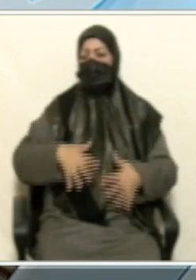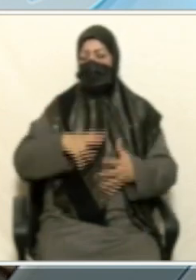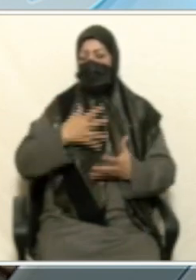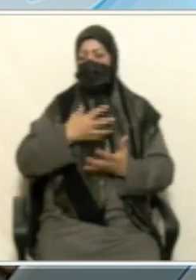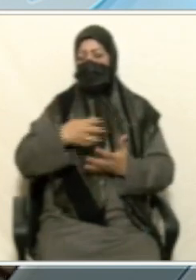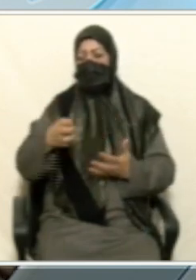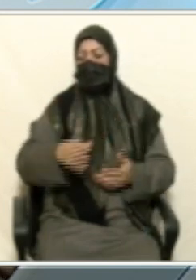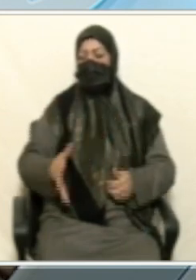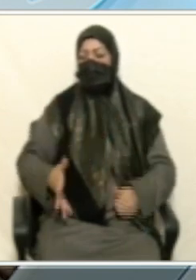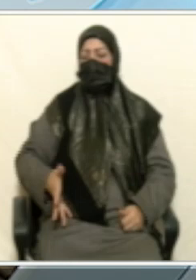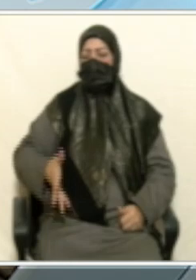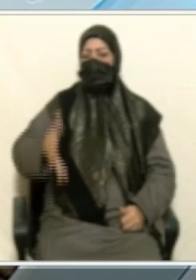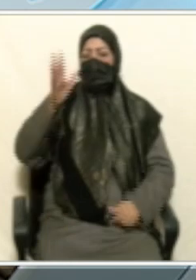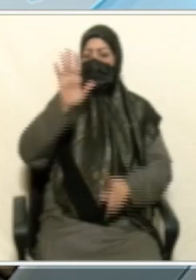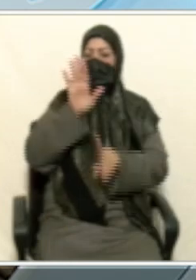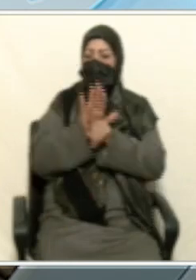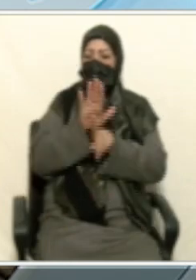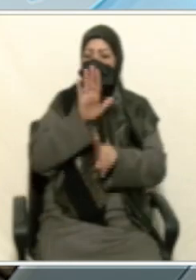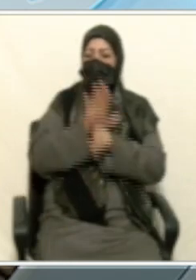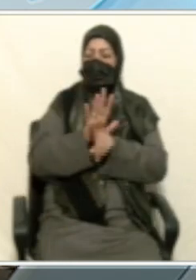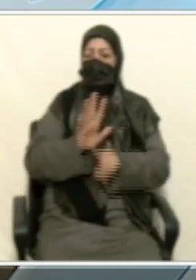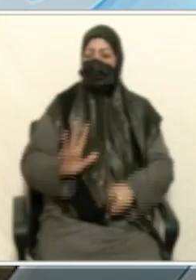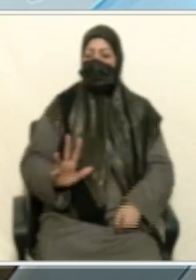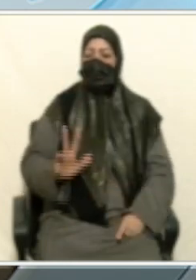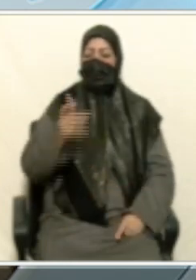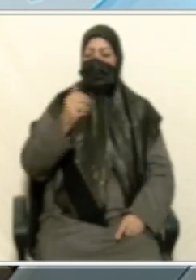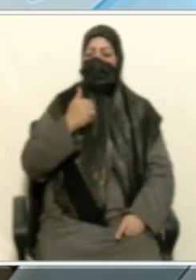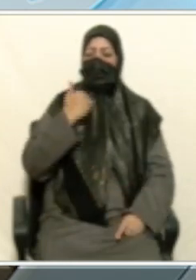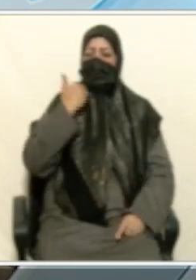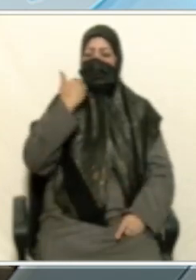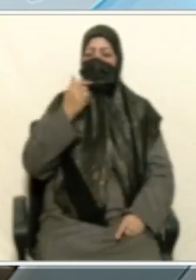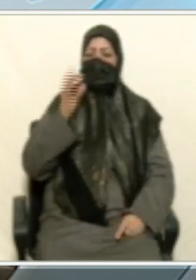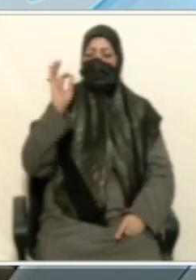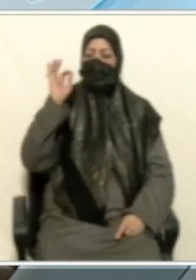ينبو عنها وينظر إليها شزرا. نسأل الله العفو والعافية.